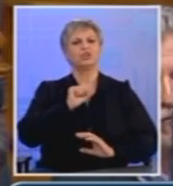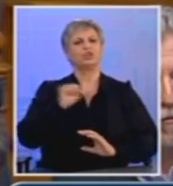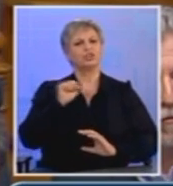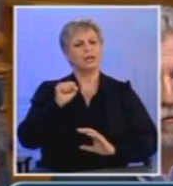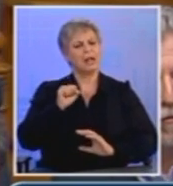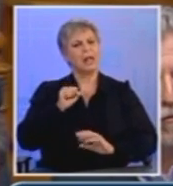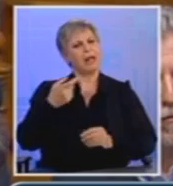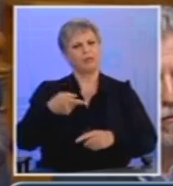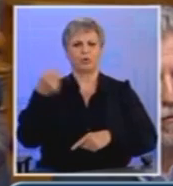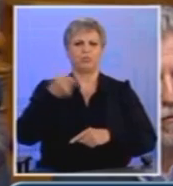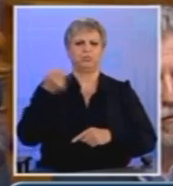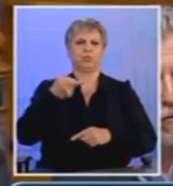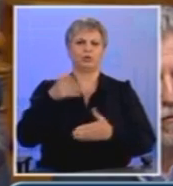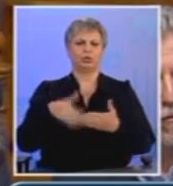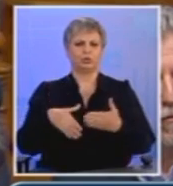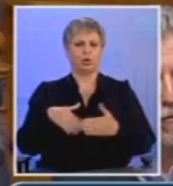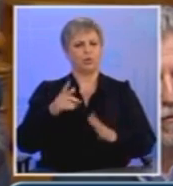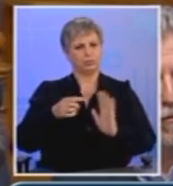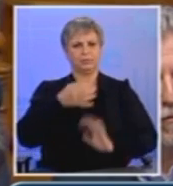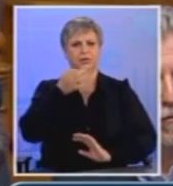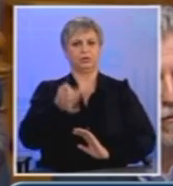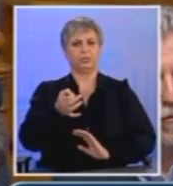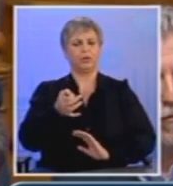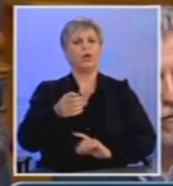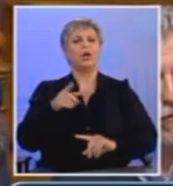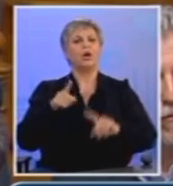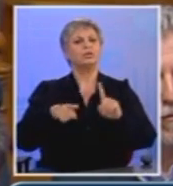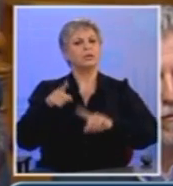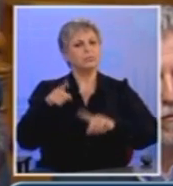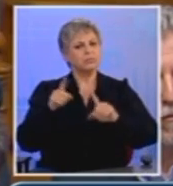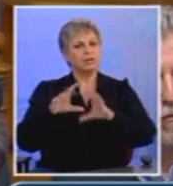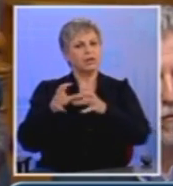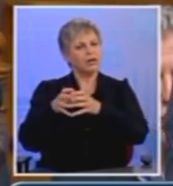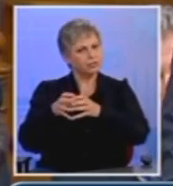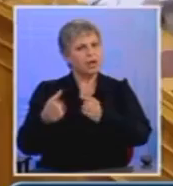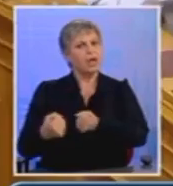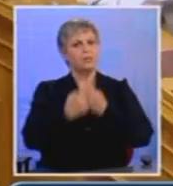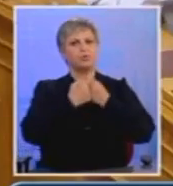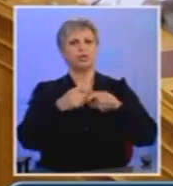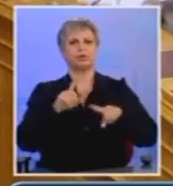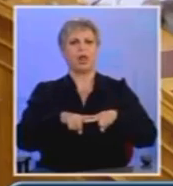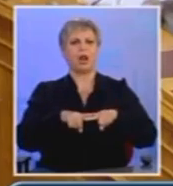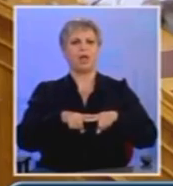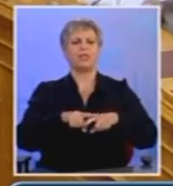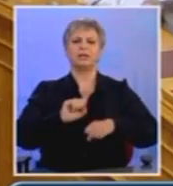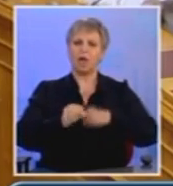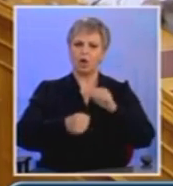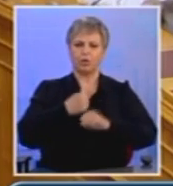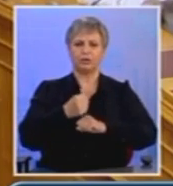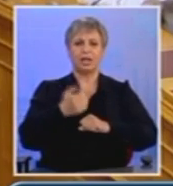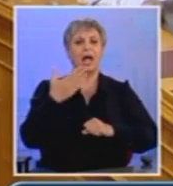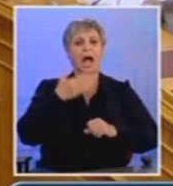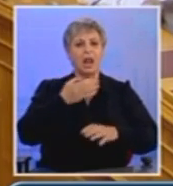ομολογήσει βρέθηκαν να υποστηρίζουν την ελλάδα και τον αγώνα της από την άλλη πλευρά κύριε μεϊμαράκη το λέω για να